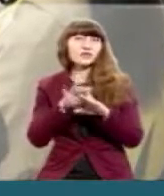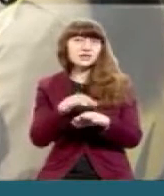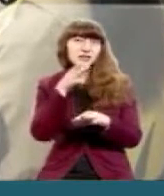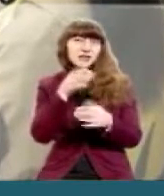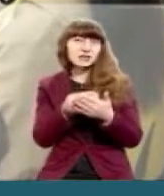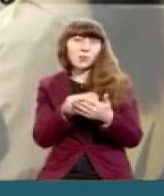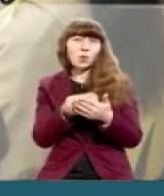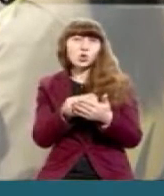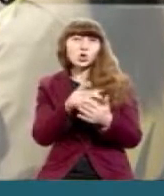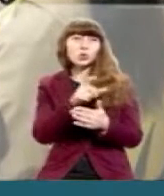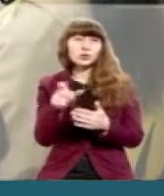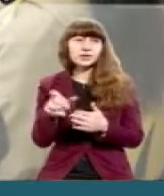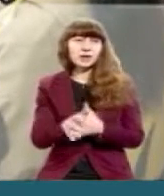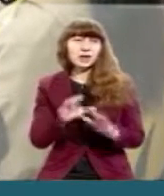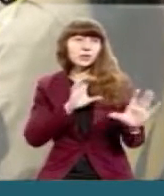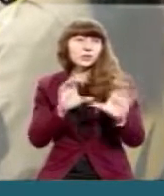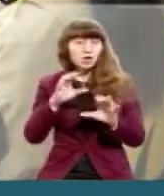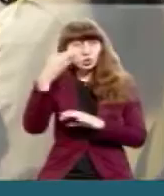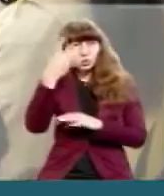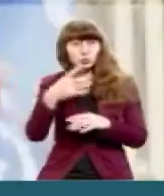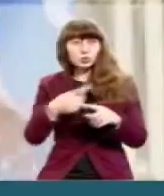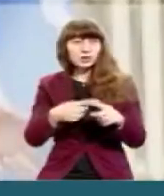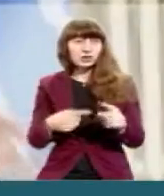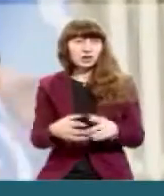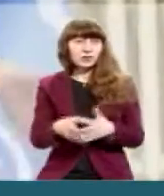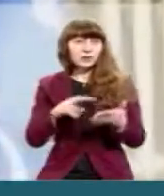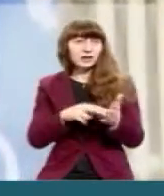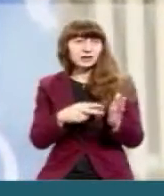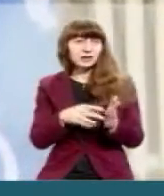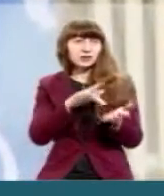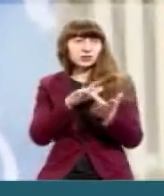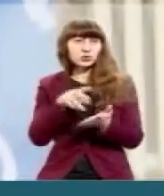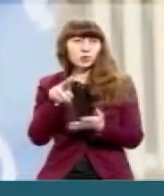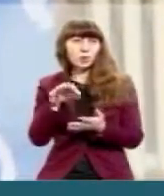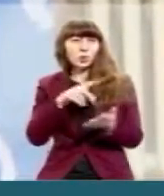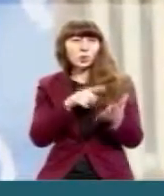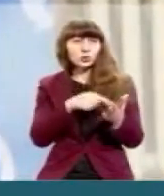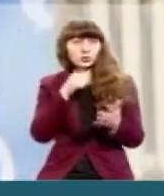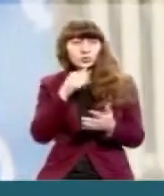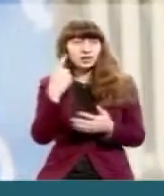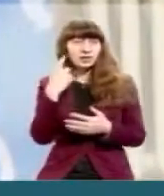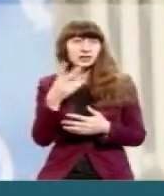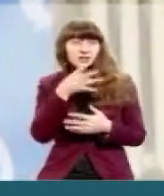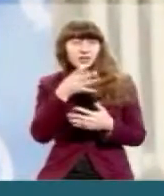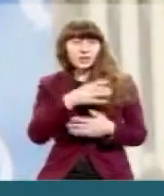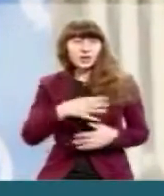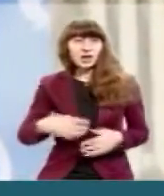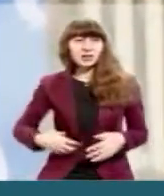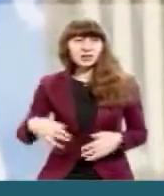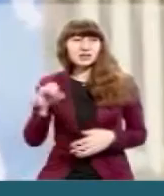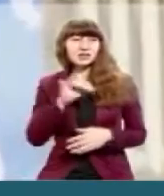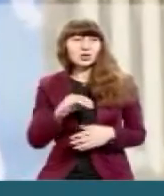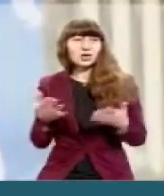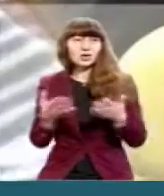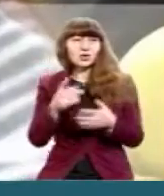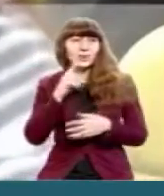организаторы студенческого лагеря позаботились и о культурной составляющей. В планах экскурсия по городу. Кустанай славится своей богатой историей,